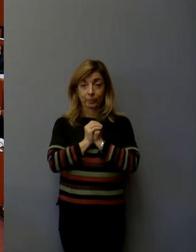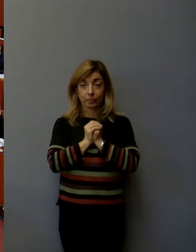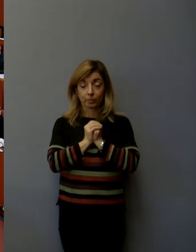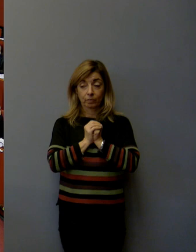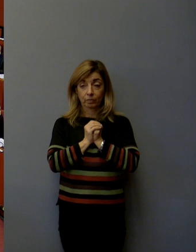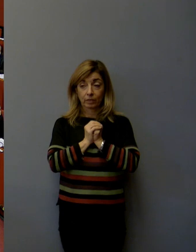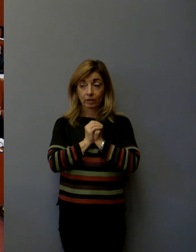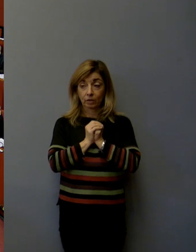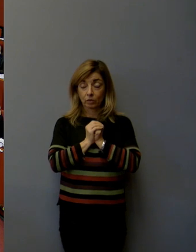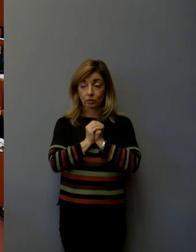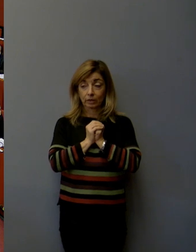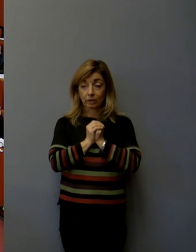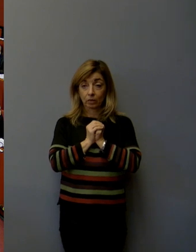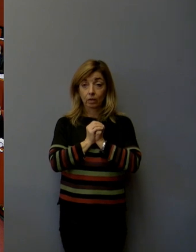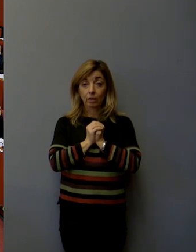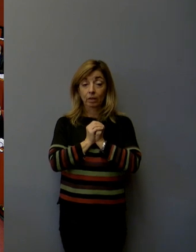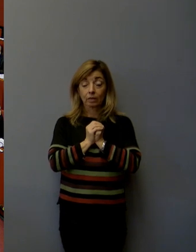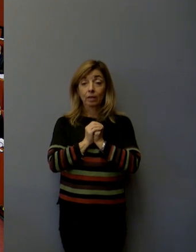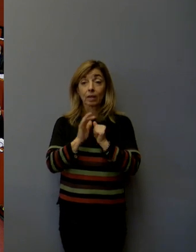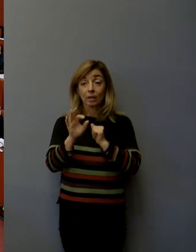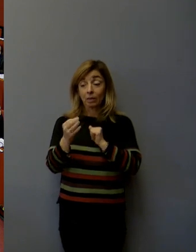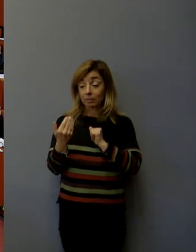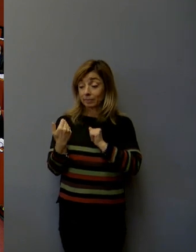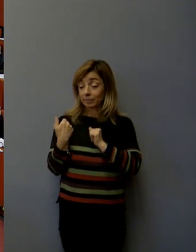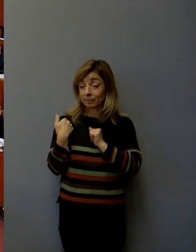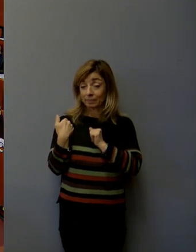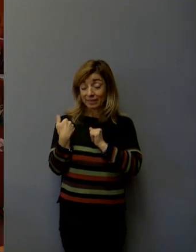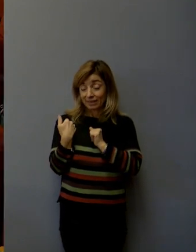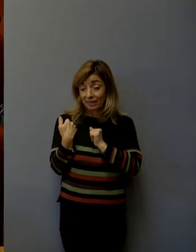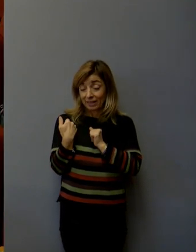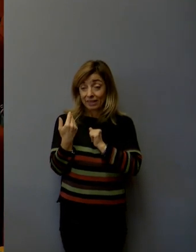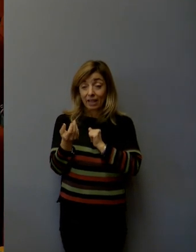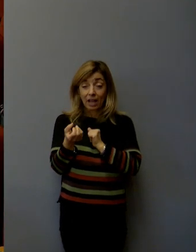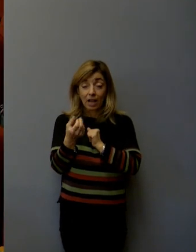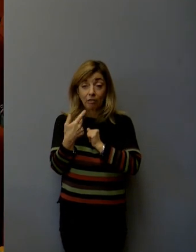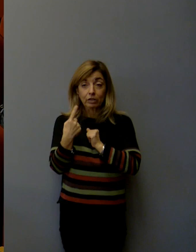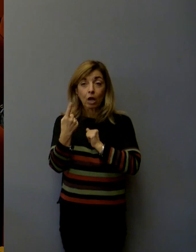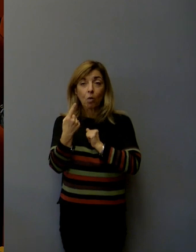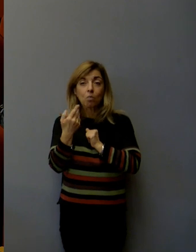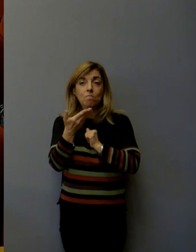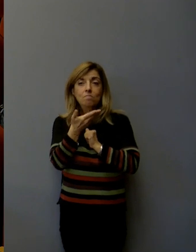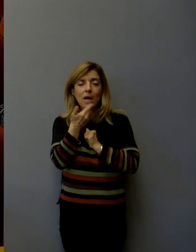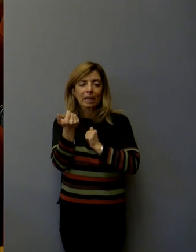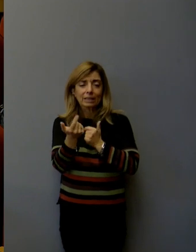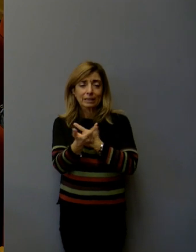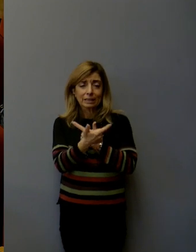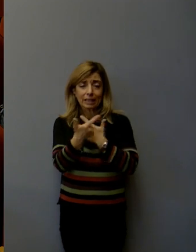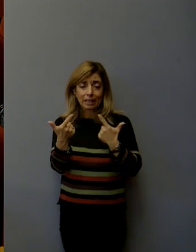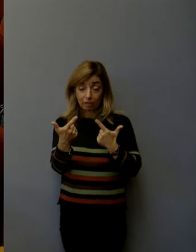Ca appena comunicato presidente una omissione grave che avvenuta e che